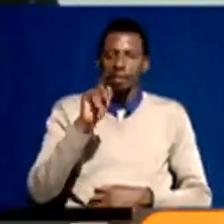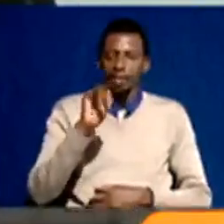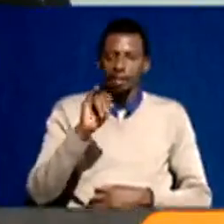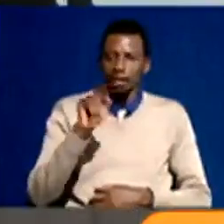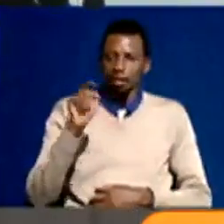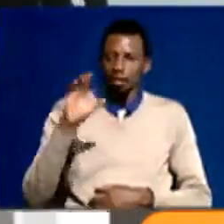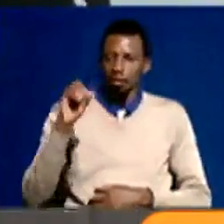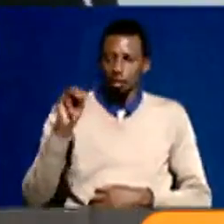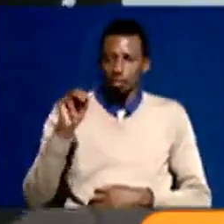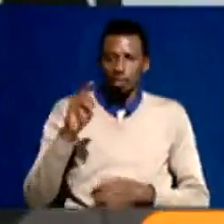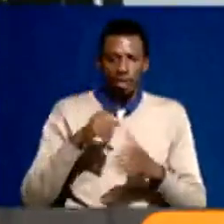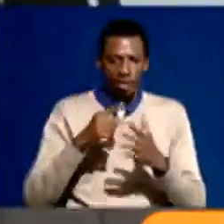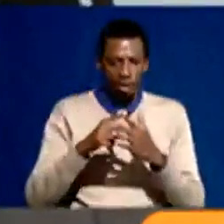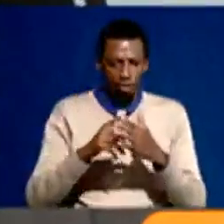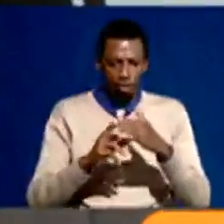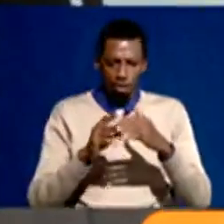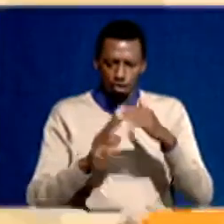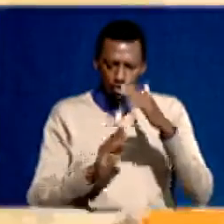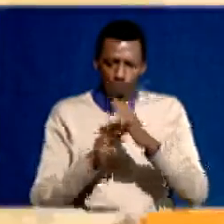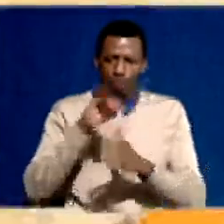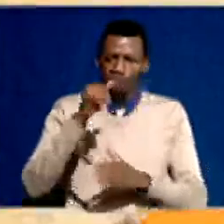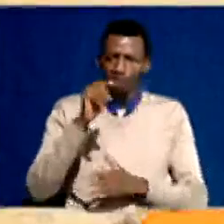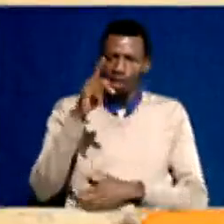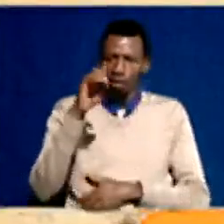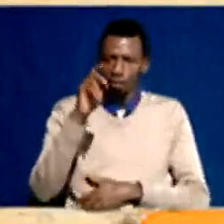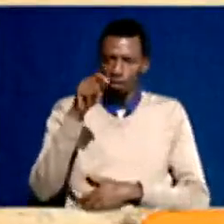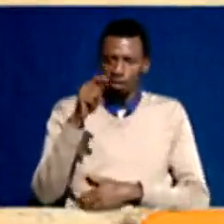jackpots, unaangalia Super Jackpot hapo, unawekelea.